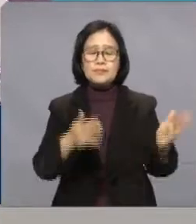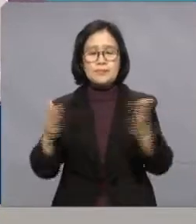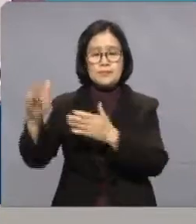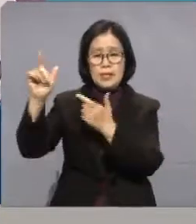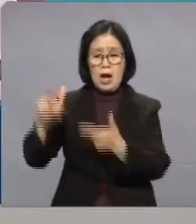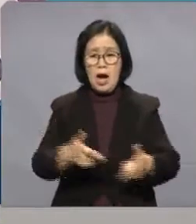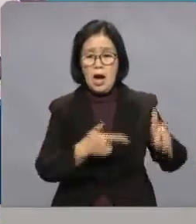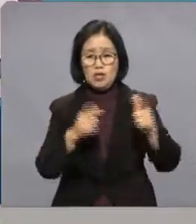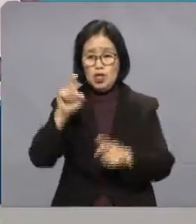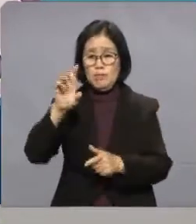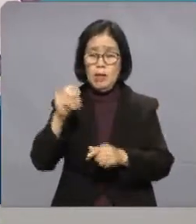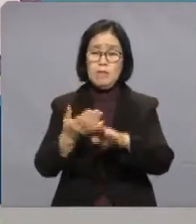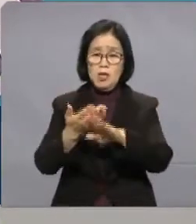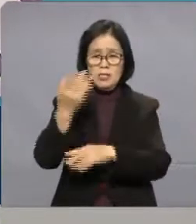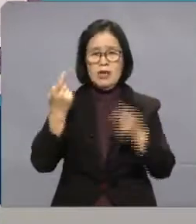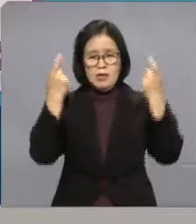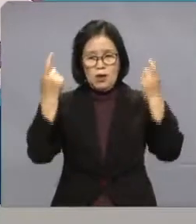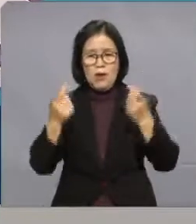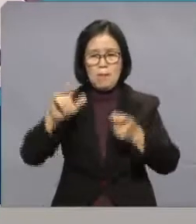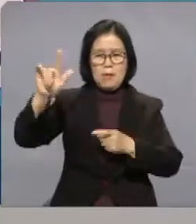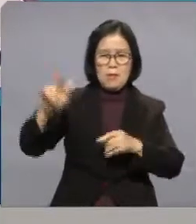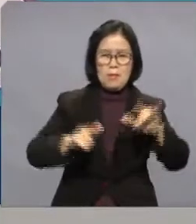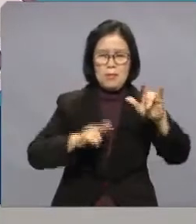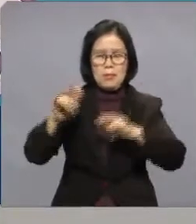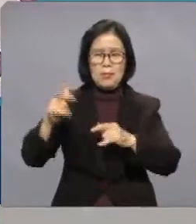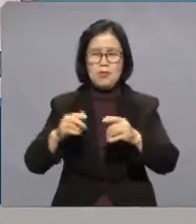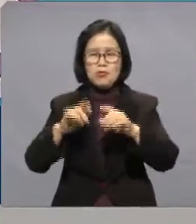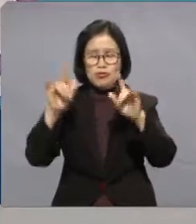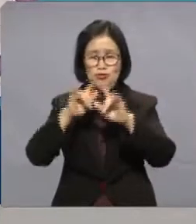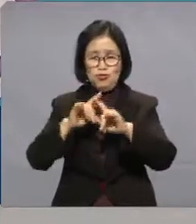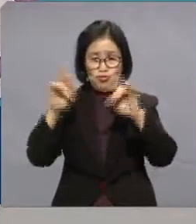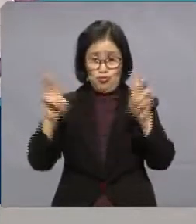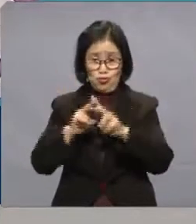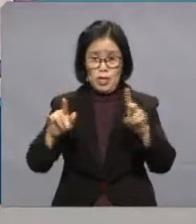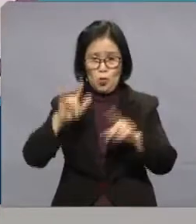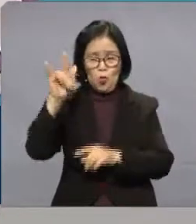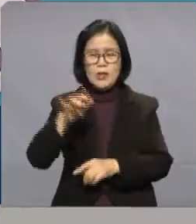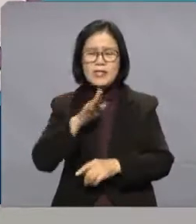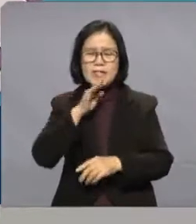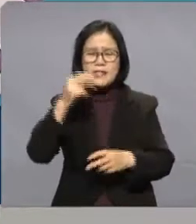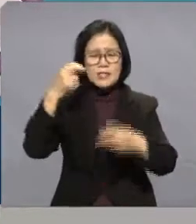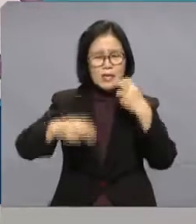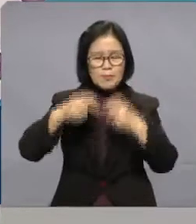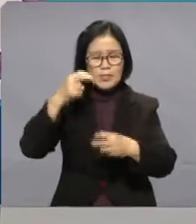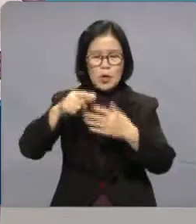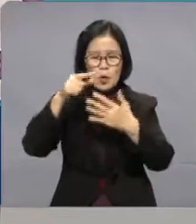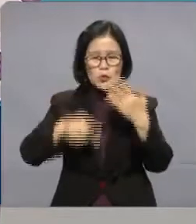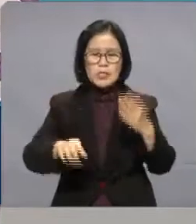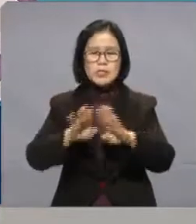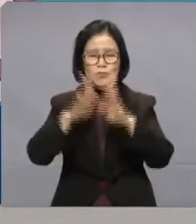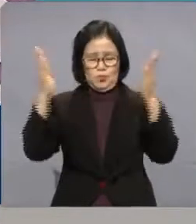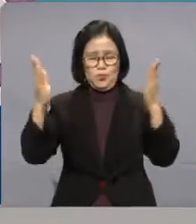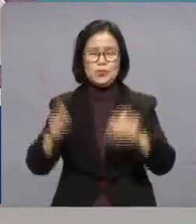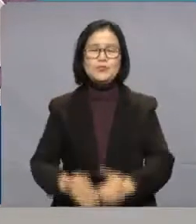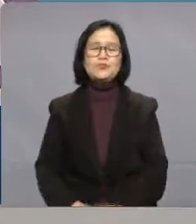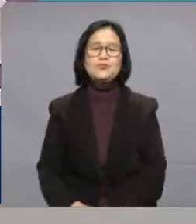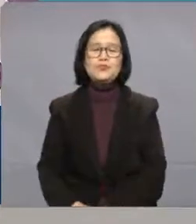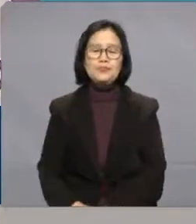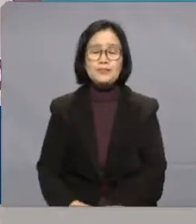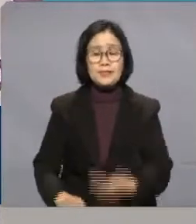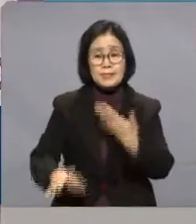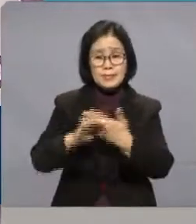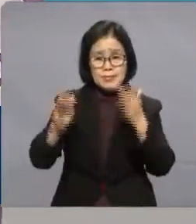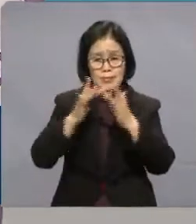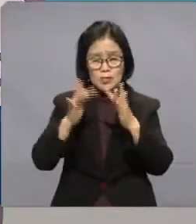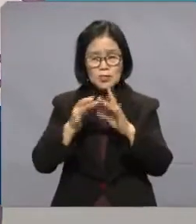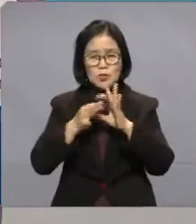하루 10만 명이 넘는 여행객이 오가는 인천국제공항에 실감 콘텐츠 미디어 전시관이 문을 열었습니다. 가상현실을